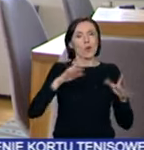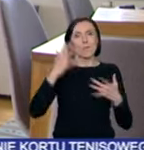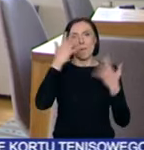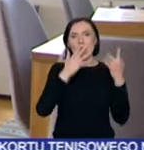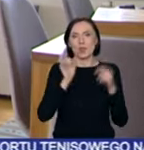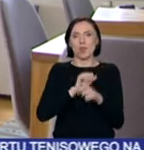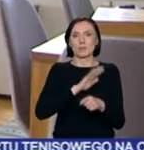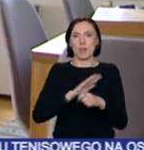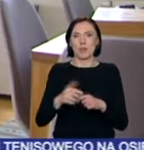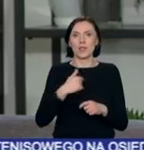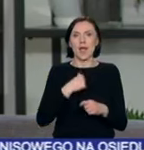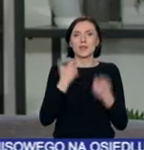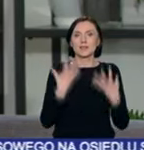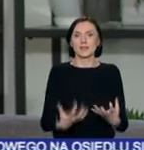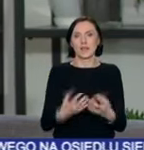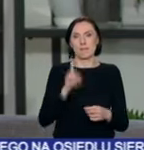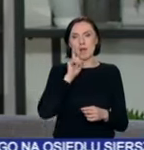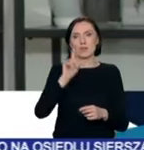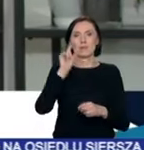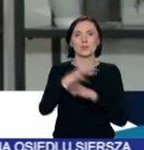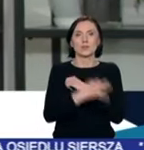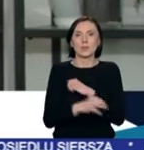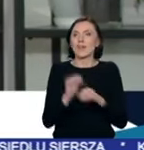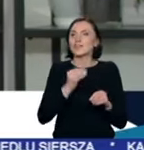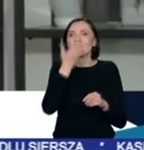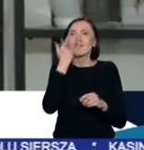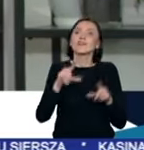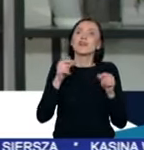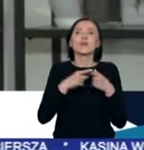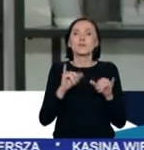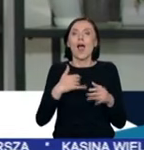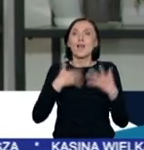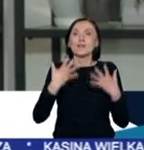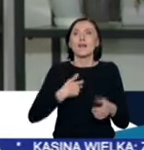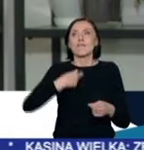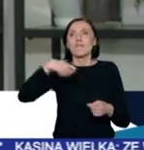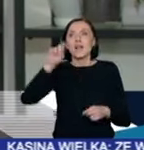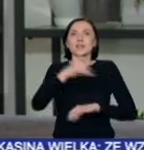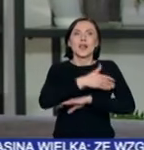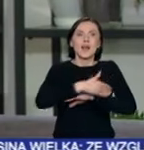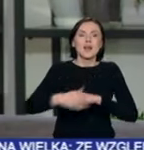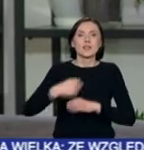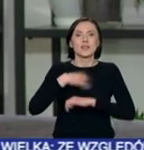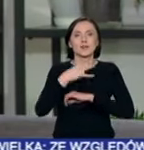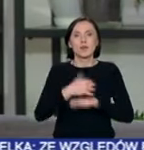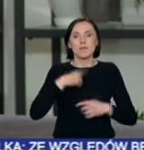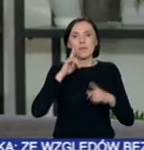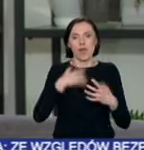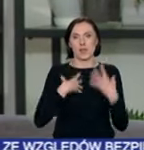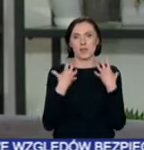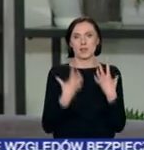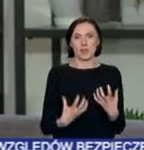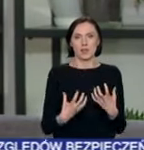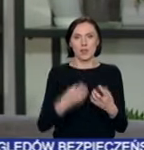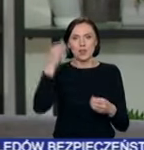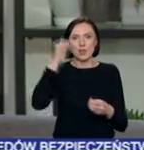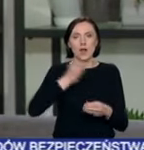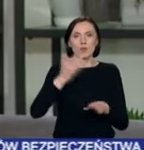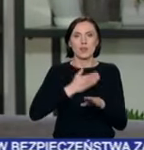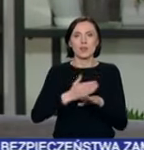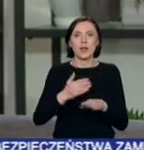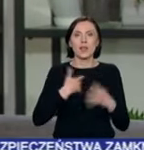spełnienia. Chciałbym pójść na studia, jeszcze ich nie wybrałem, ale chciałbym studiować za granicą. Chciałbym też,